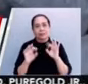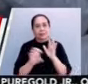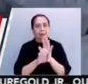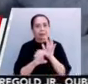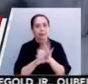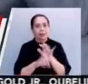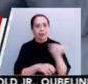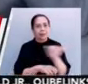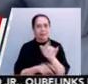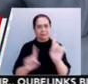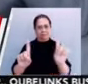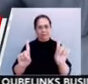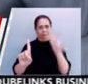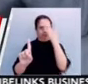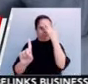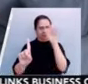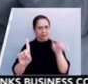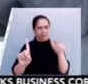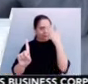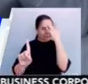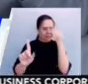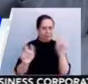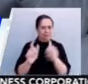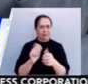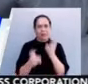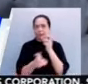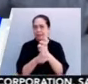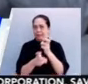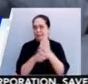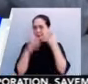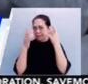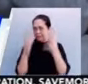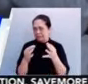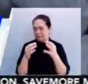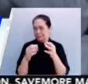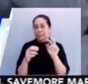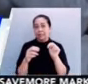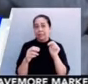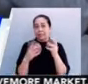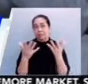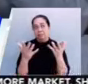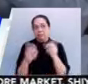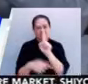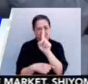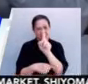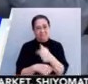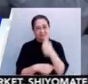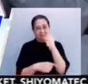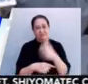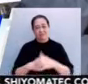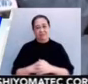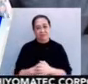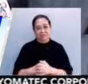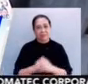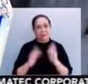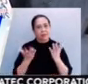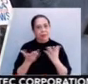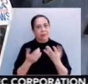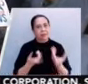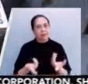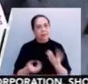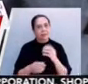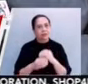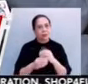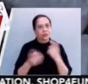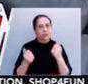magaling. Mahirap ang decision pag ganun. Kailangan kasi, isa lang talaga yung matitir. Parang pumapasok na yung fate at